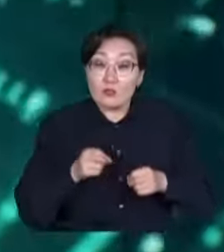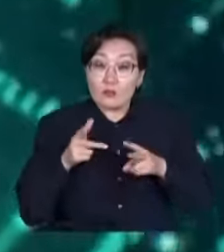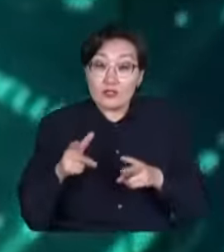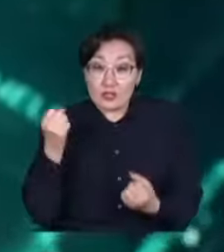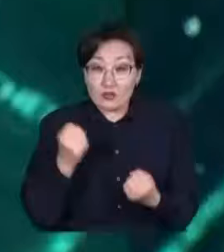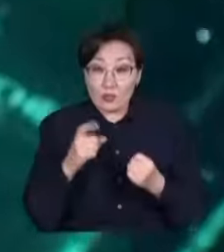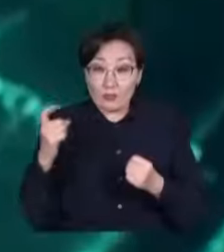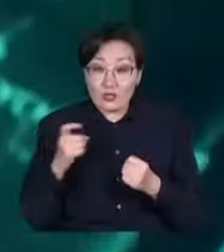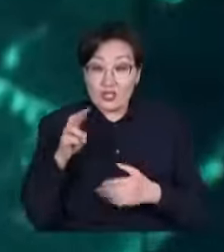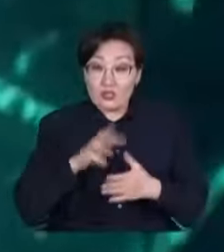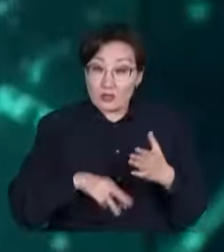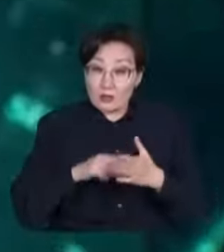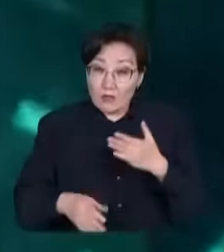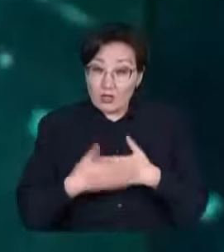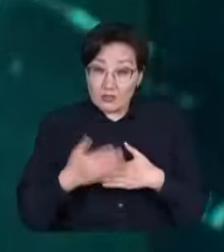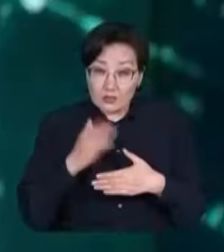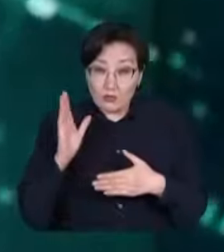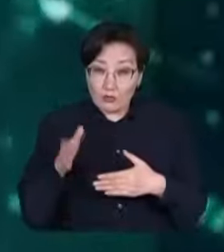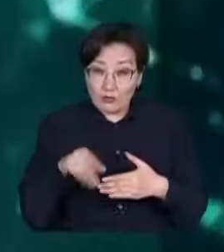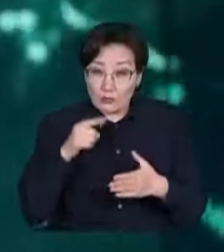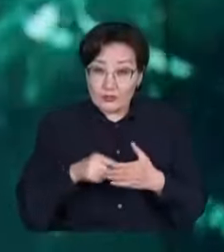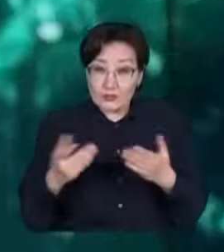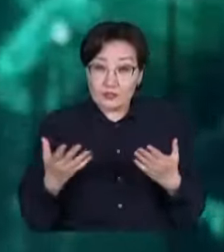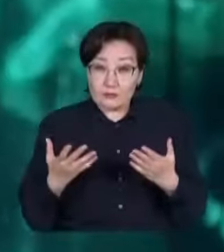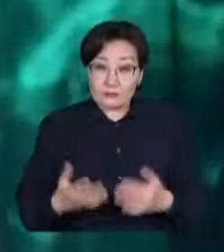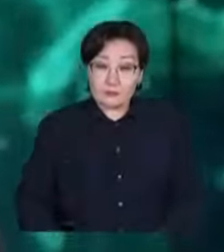бірден айыппұл арқалай ма? Жансая Олжабек біліп қайтты.